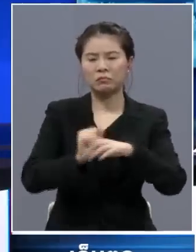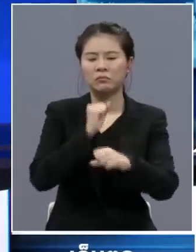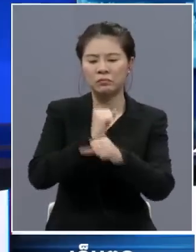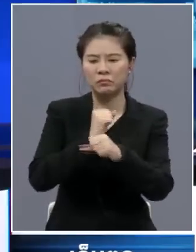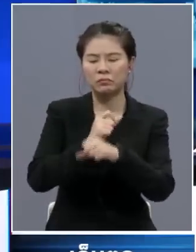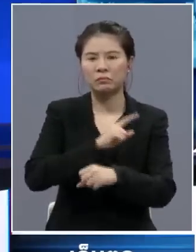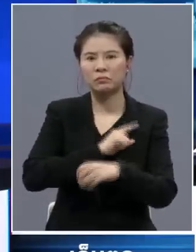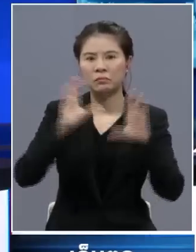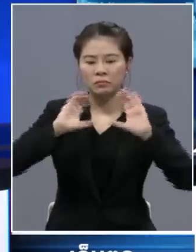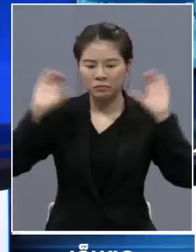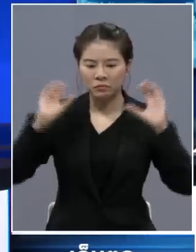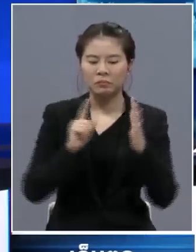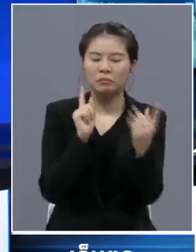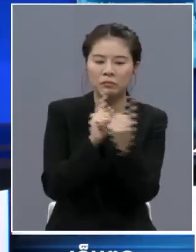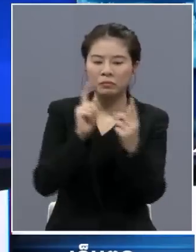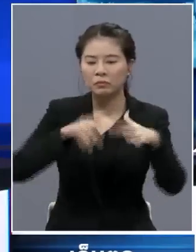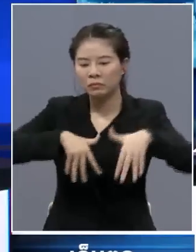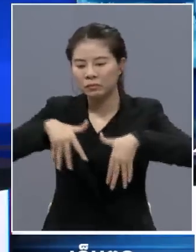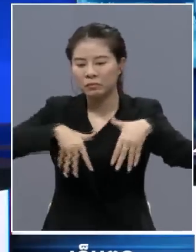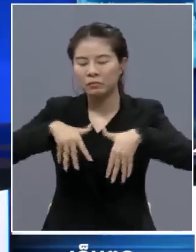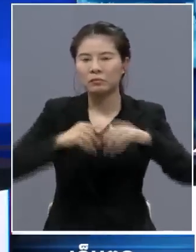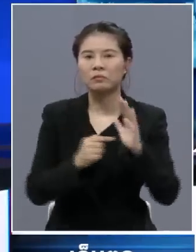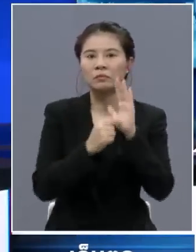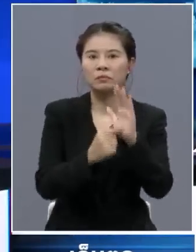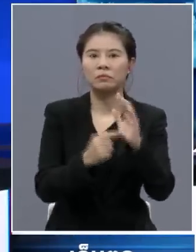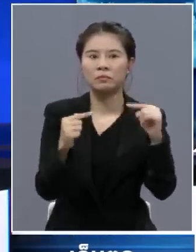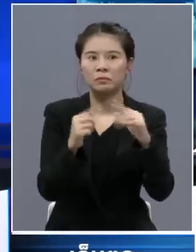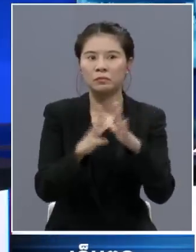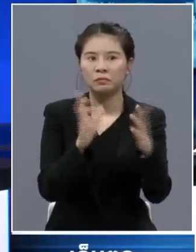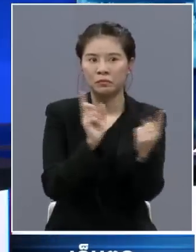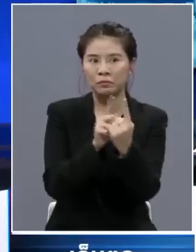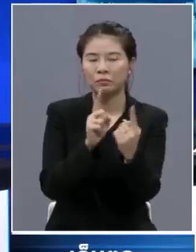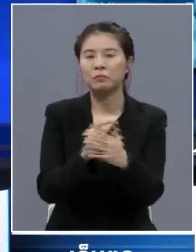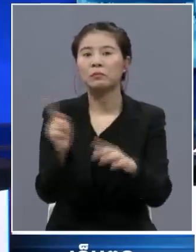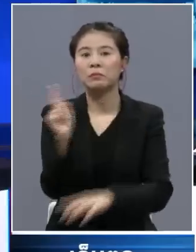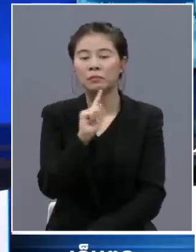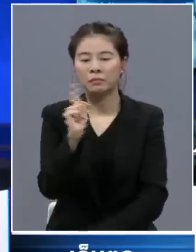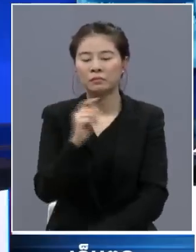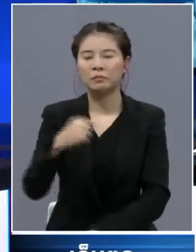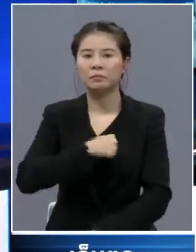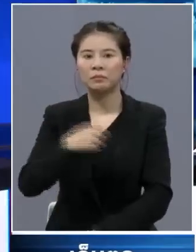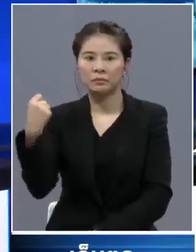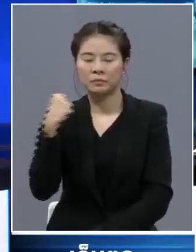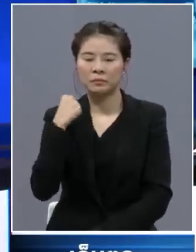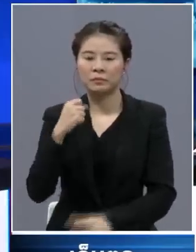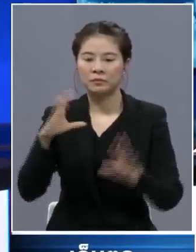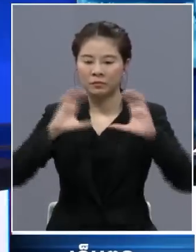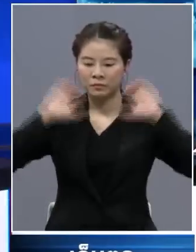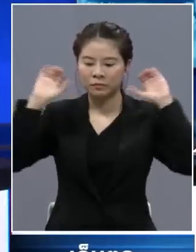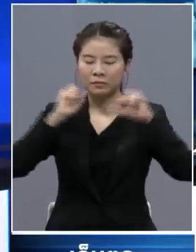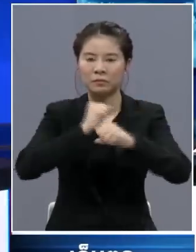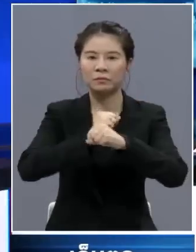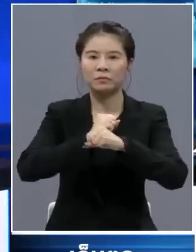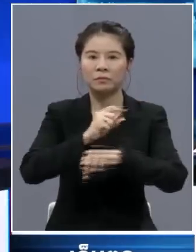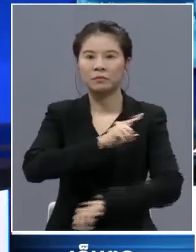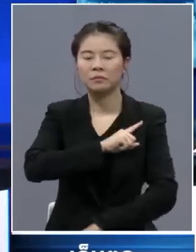ออกไปพบคนโน้นคนนี้นะฮะอย่างที่จะชวนไปดูก็คือไปพบกันมาแล้วให้มันมั่นใจว่าอันเนี้ยจะเป็นรัฐบาลของเราแน่นะ ครับใช่ครับก็เป็นความฟิ